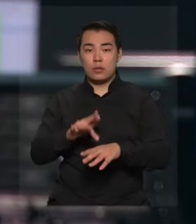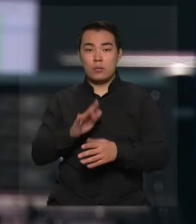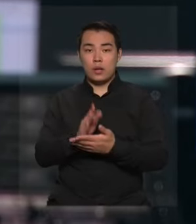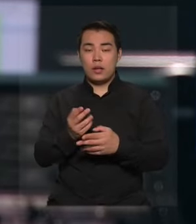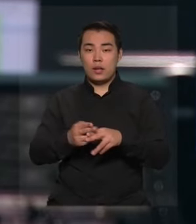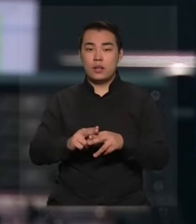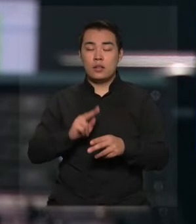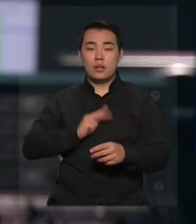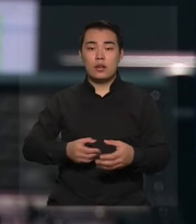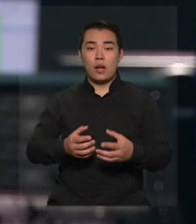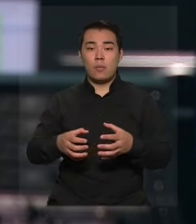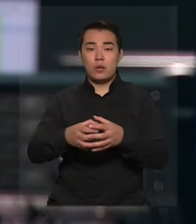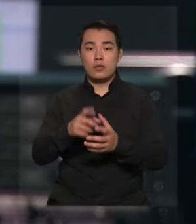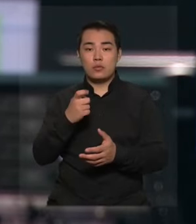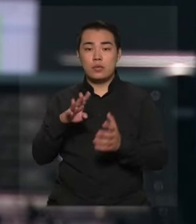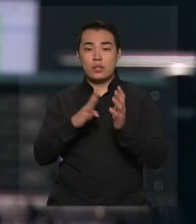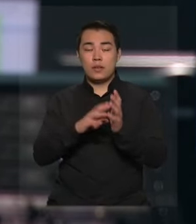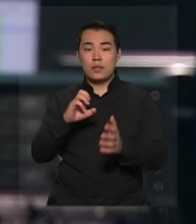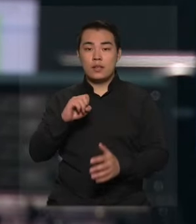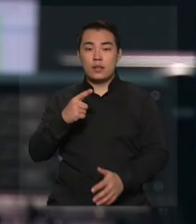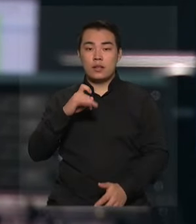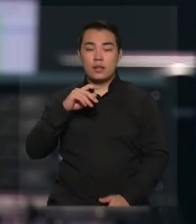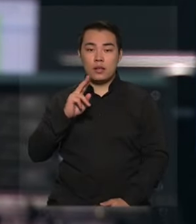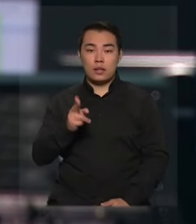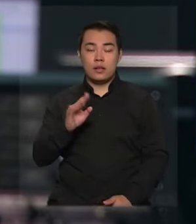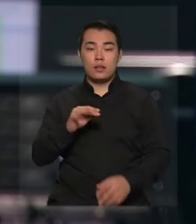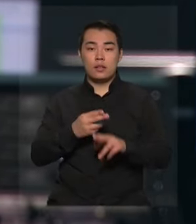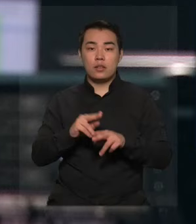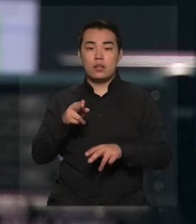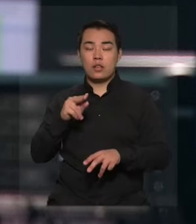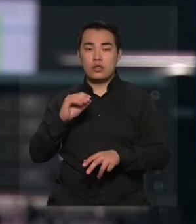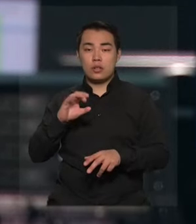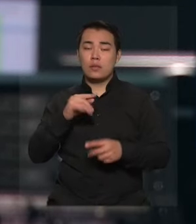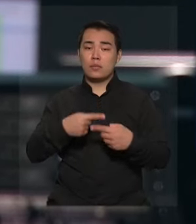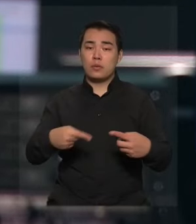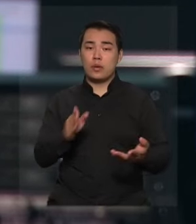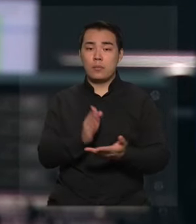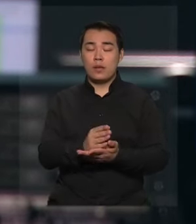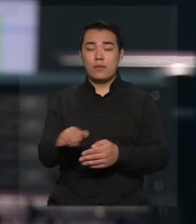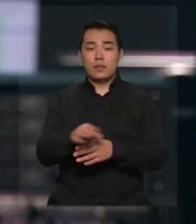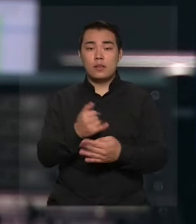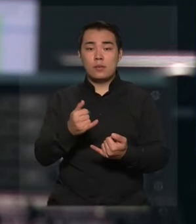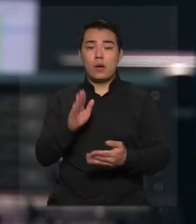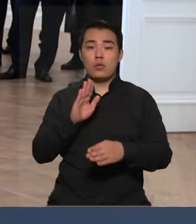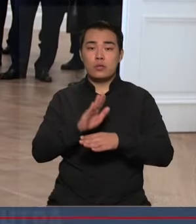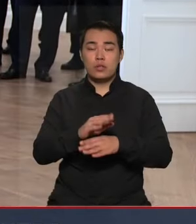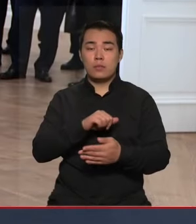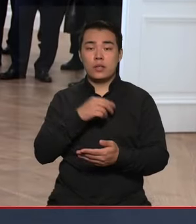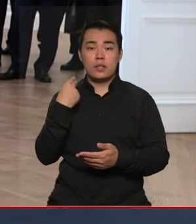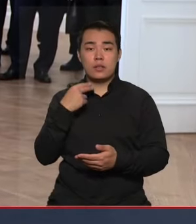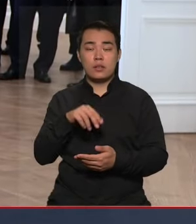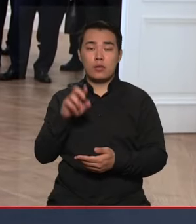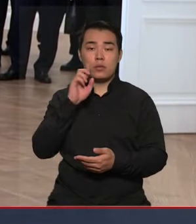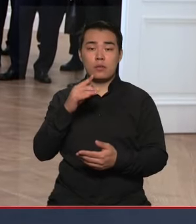Это служба 109, Сергек, Метрополитен, ДЧС и многие другие. В соответствии с поручением президента